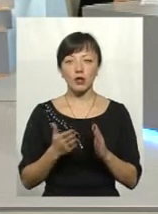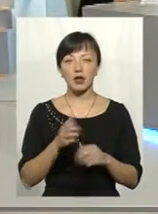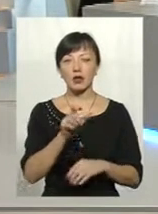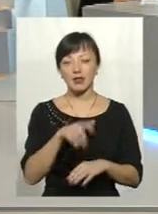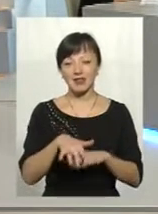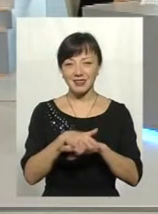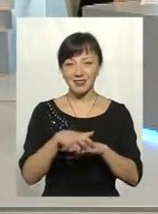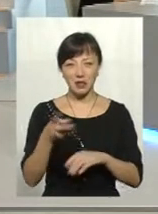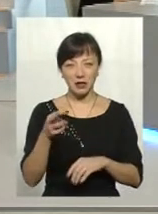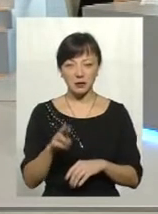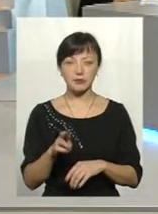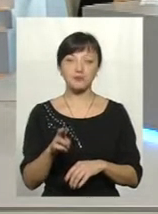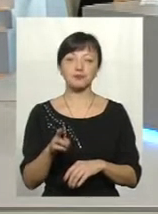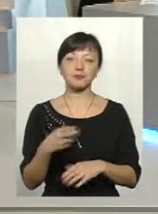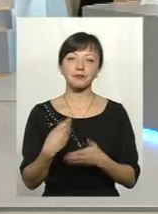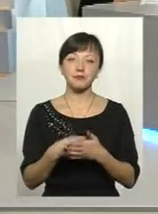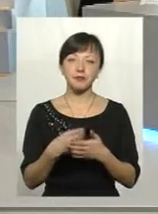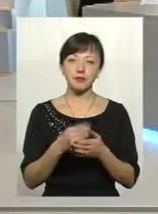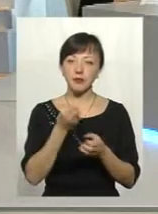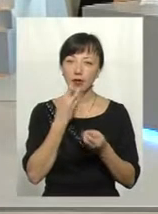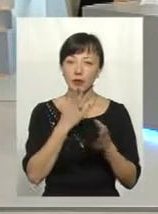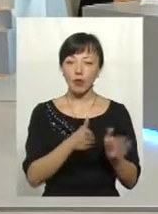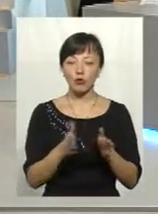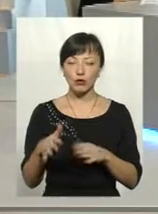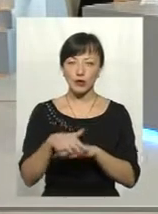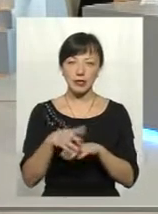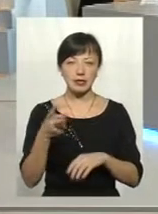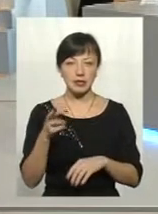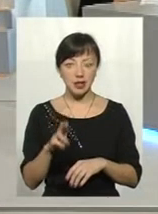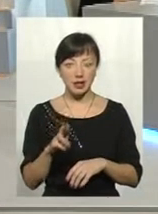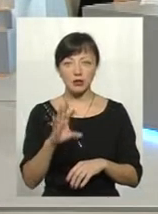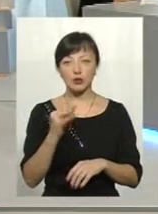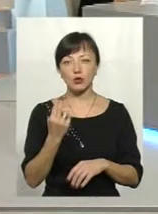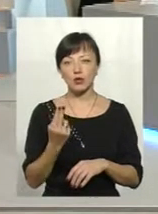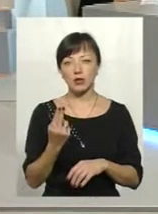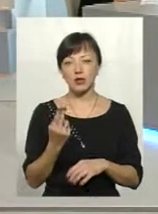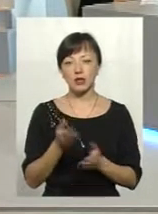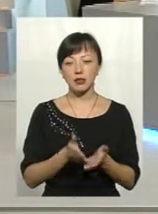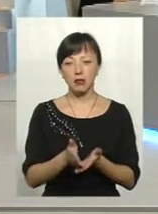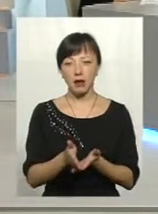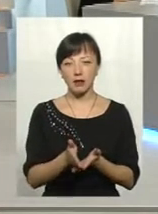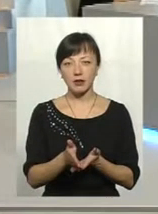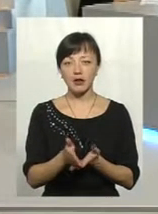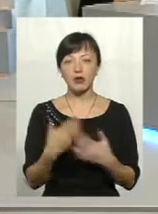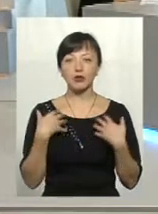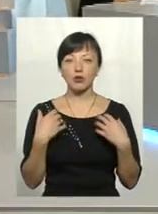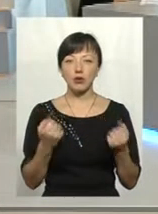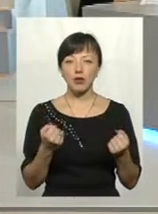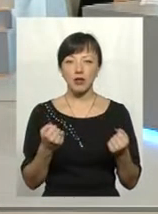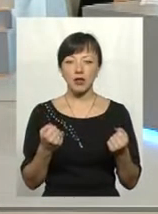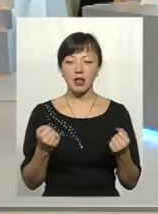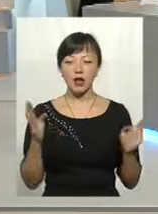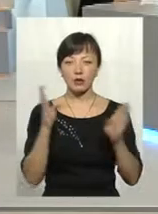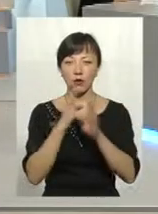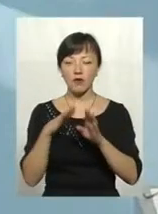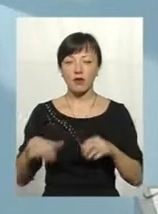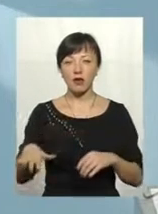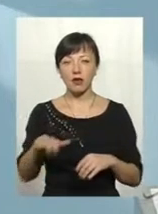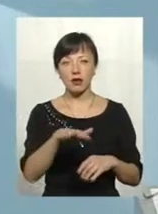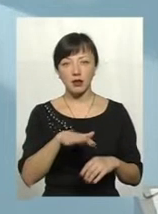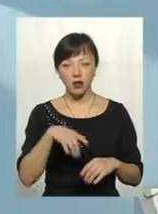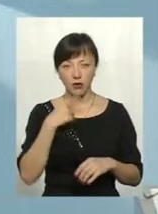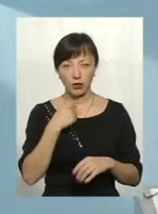цього населення, матеріальне благополуччя населення. А саме соціальна направлена – це оздоровлення довкілля. Ми говоримо